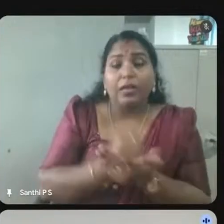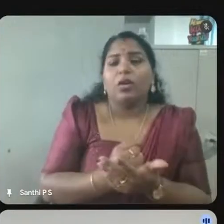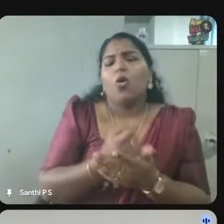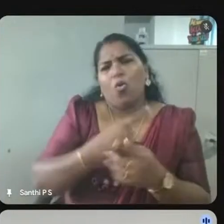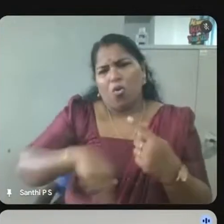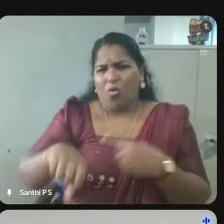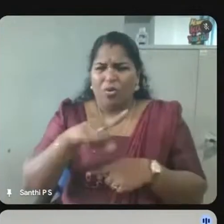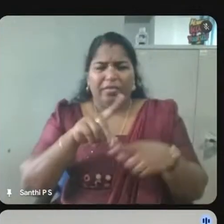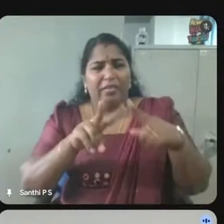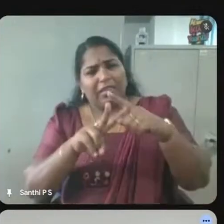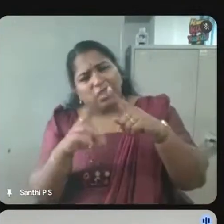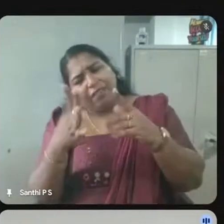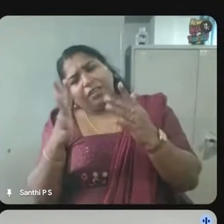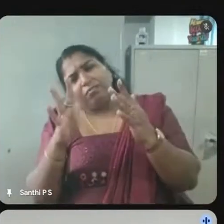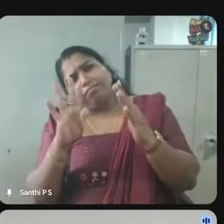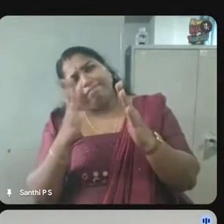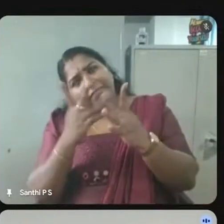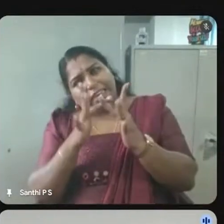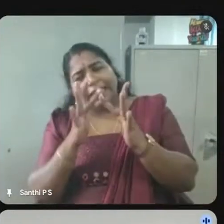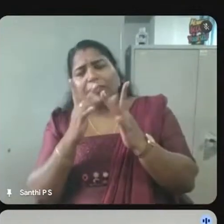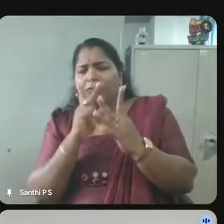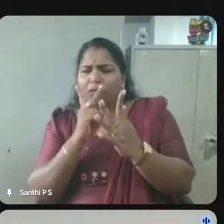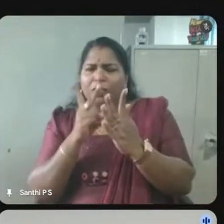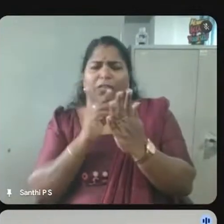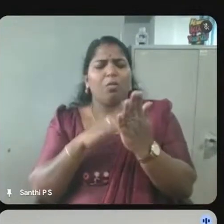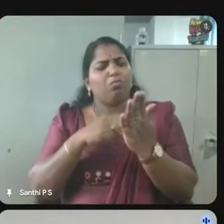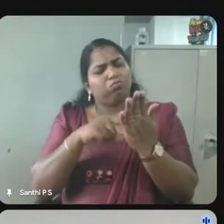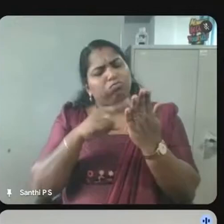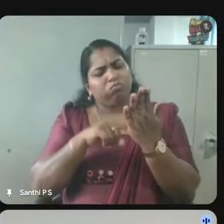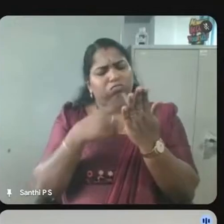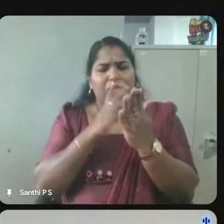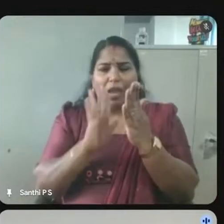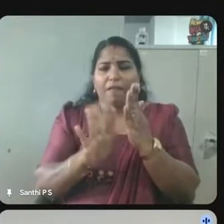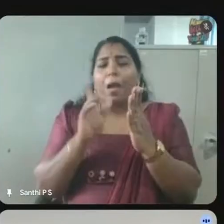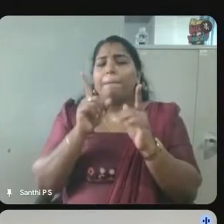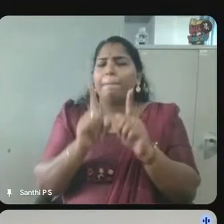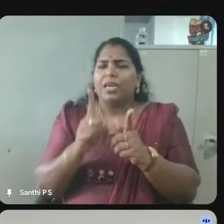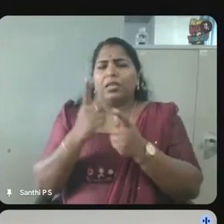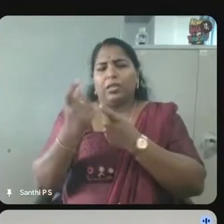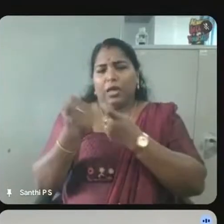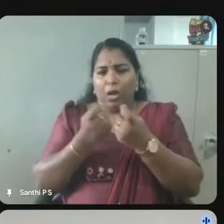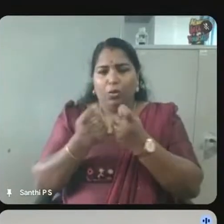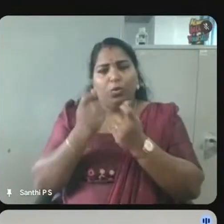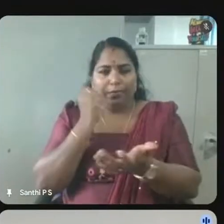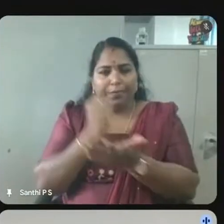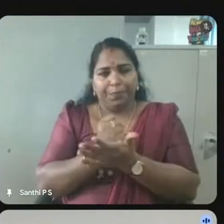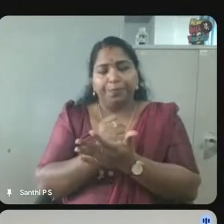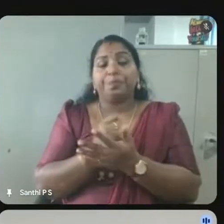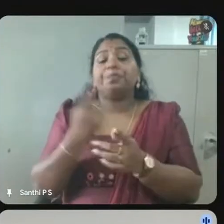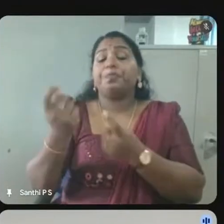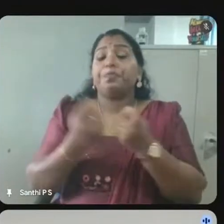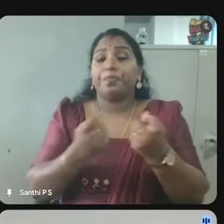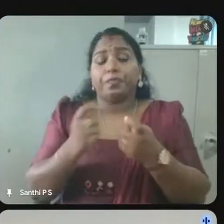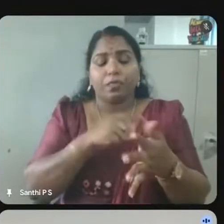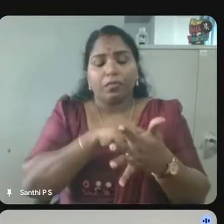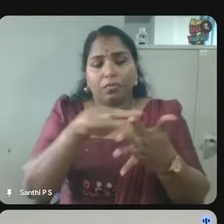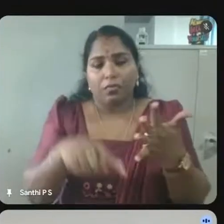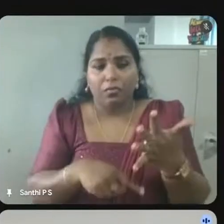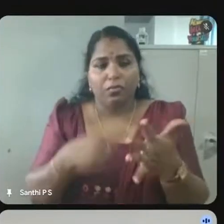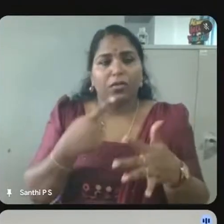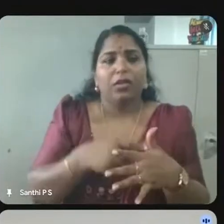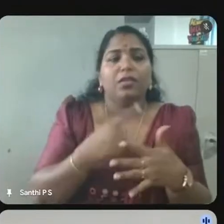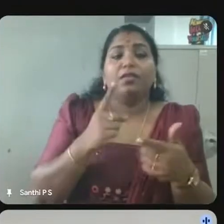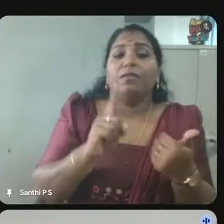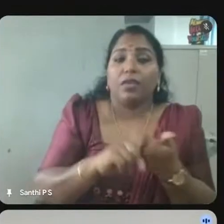പറ്റില്ല. സോ അത് നമുക്ക് ഒരു പരിധി വരെ നമുക്കത് കൺട്രോൾ ചെയ്യാൻ പറ്റുന്ന 5B ഓർക്കുക. ഏറ്റവും ആദ്യത്തേത് ബ്ലിങ്ക് മോർ,